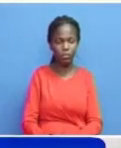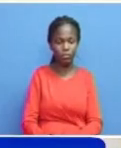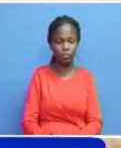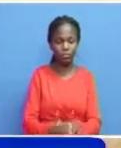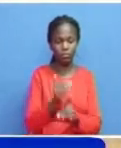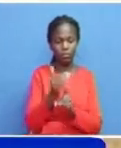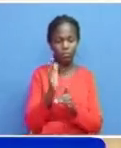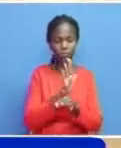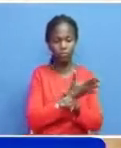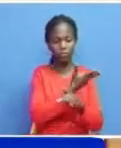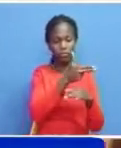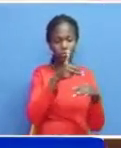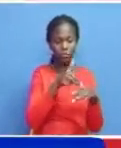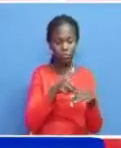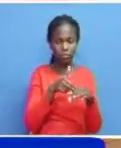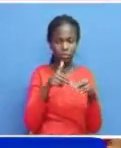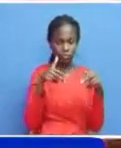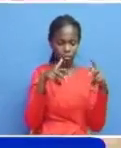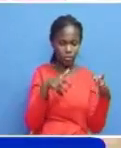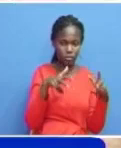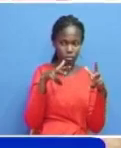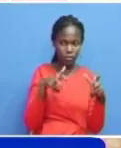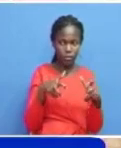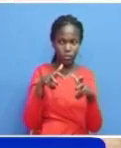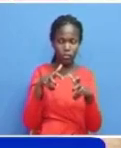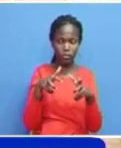Tino awadhi wake taifa ni wasa mwano wadho imaikosi saitava Kenya.